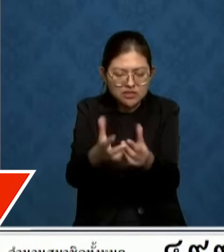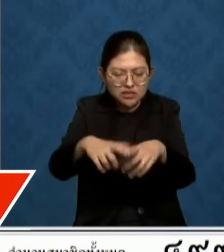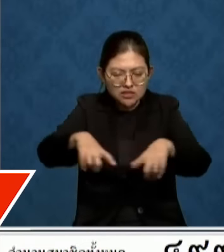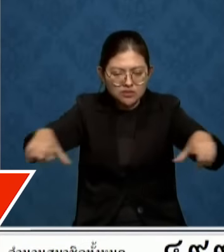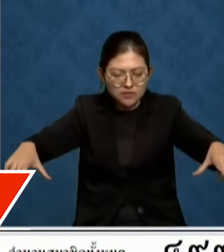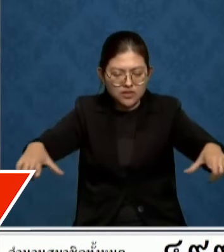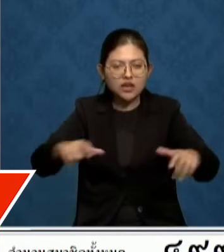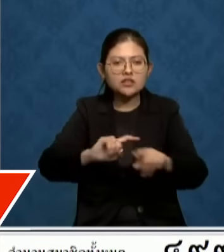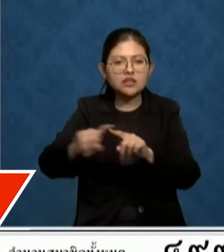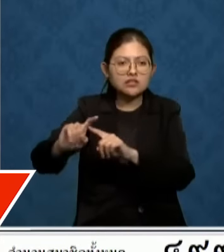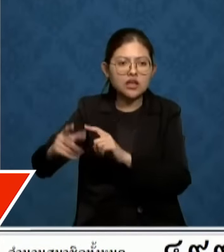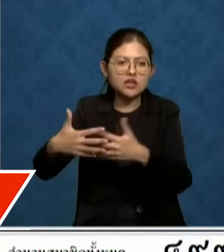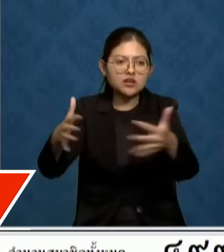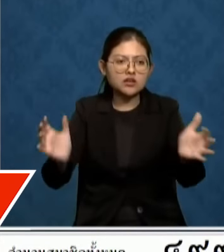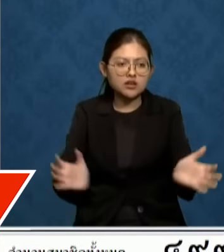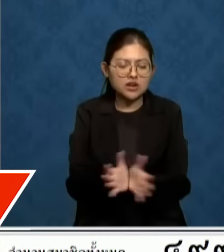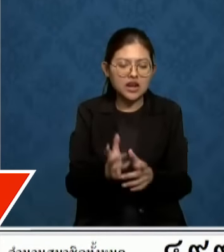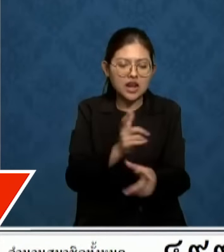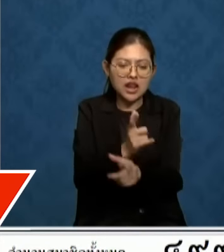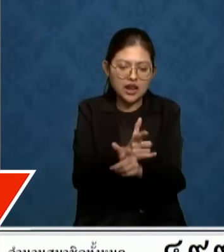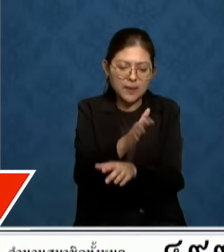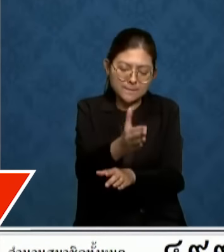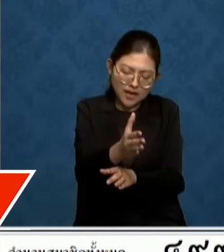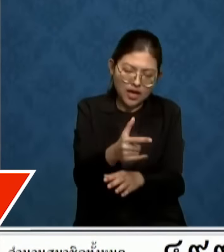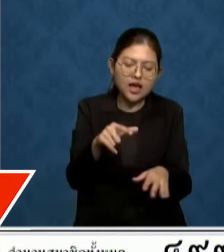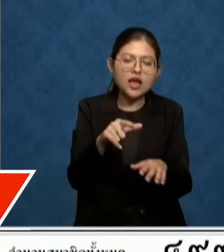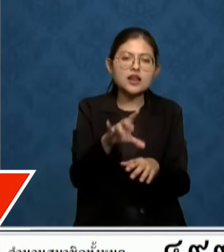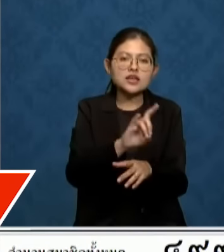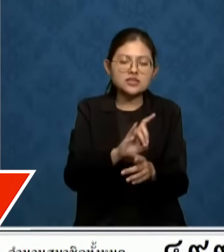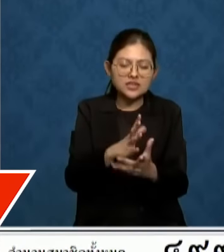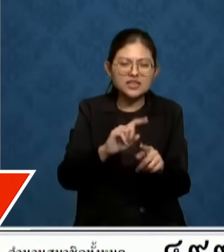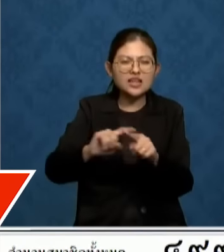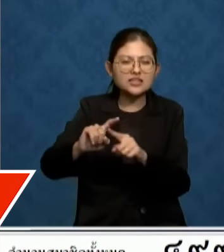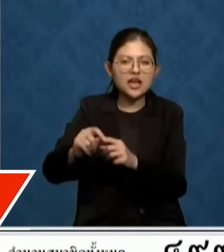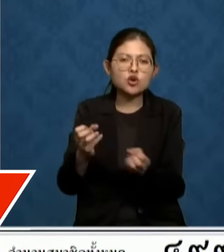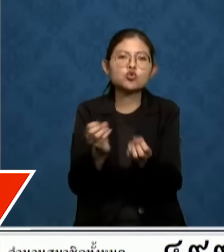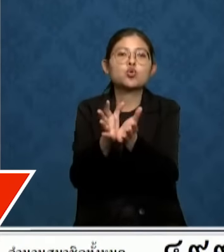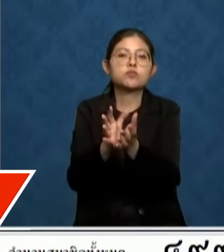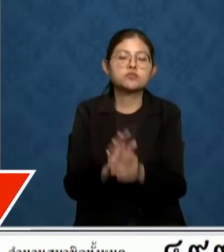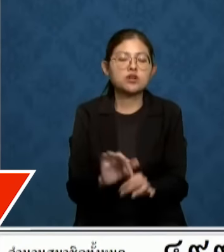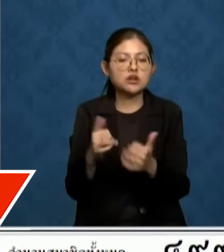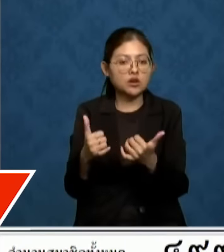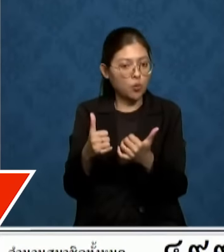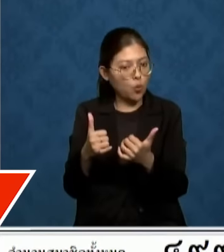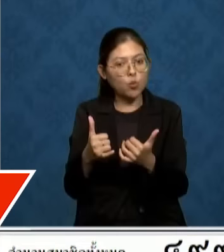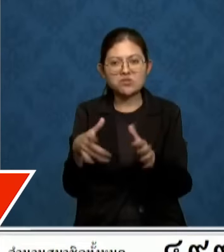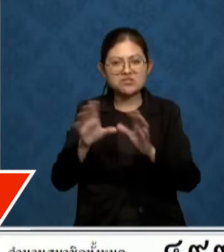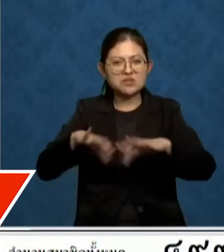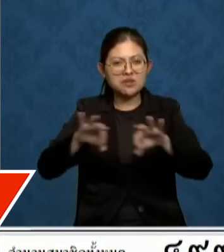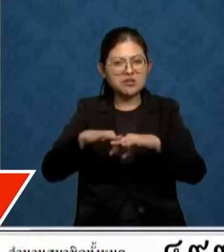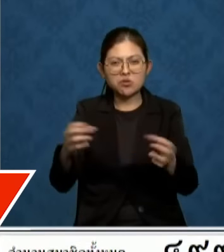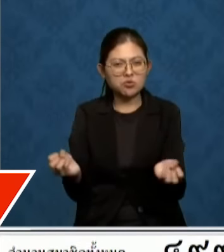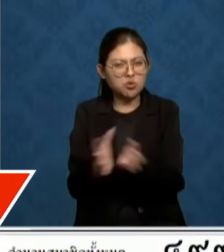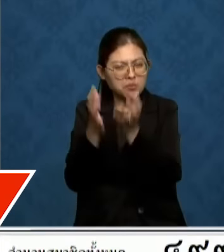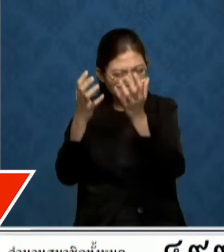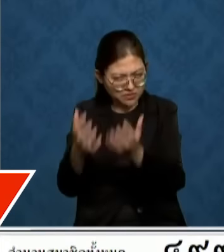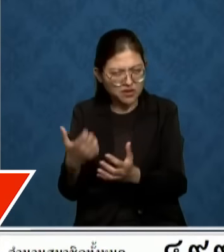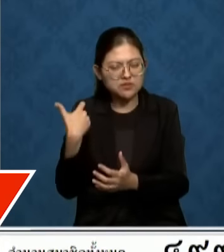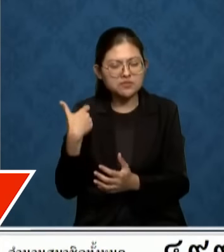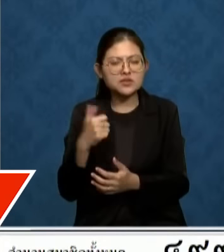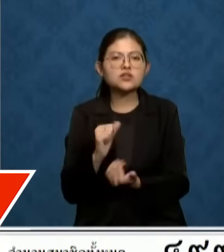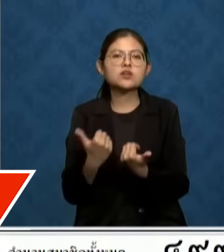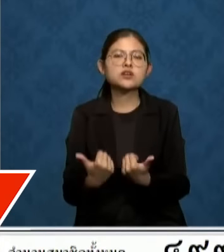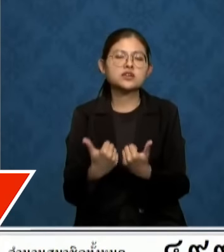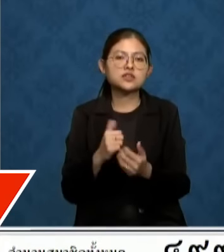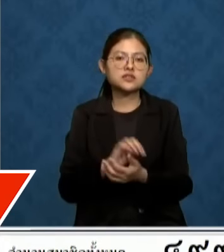พ่อแม่พี่น้องที่ทำวังปลาวังกุ้งในอำเภอพระสมุทรเจดีย์นะครับอันนี้ไม่ใช่เรื่องเล็กนะครับเรื่องใหญ่คุณพูดกันผลักดันวาระแห่ง